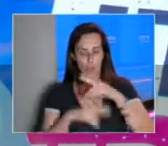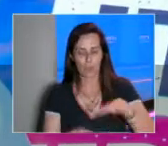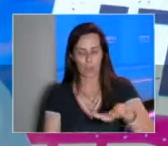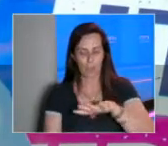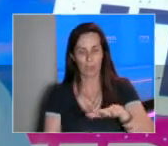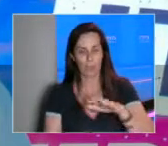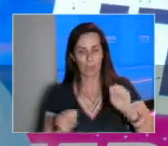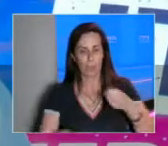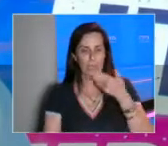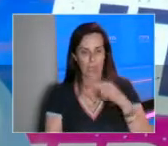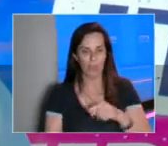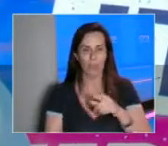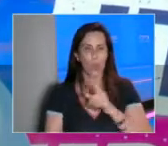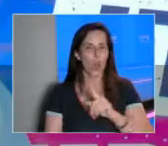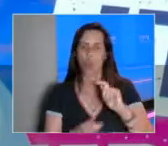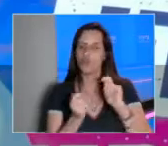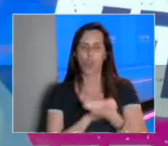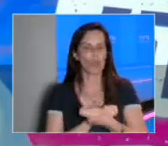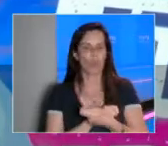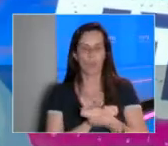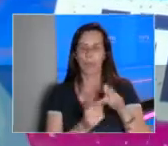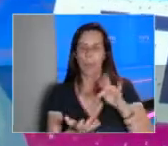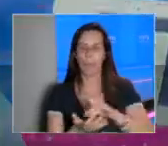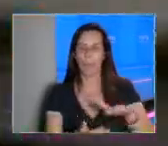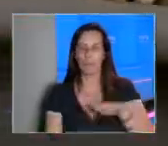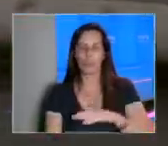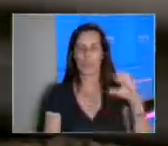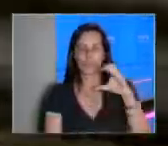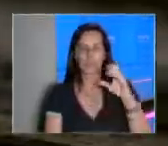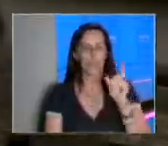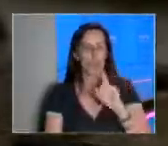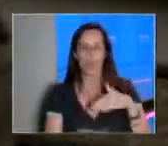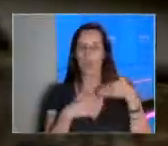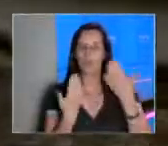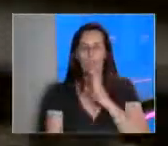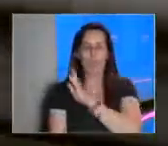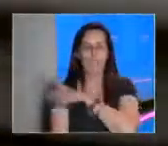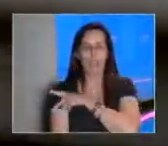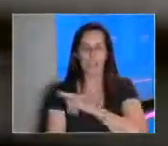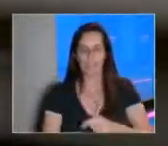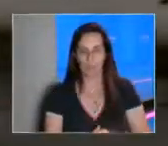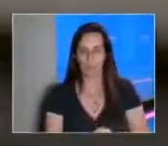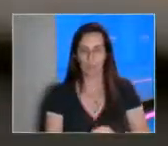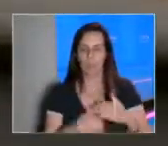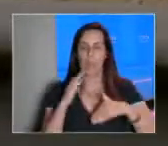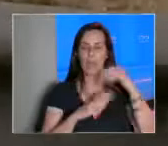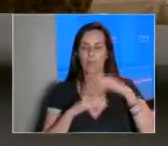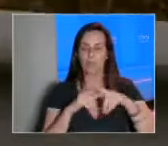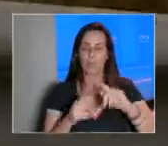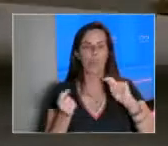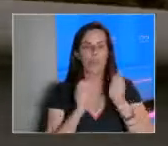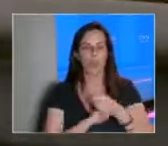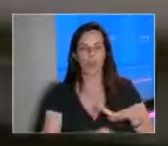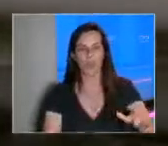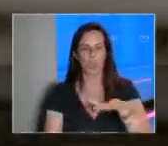ריבונות ישראלית, לא לשנות את המעמד של שטחי C. כלומר, לא לאפשר לפלסטינים לבנות שם ולשנות